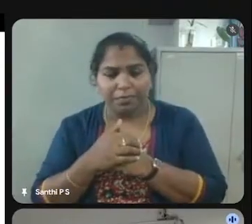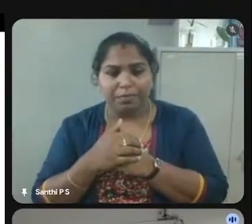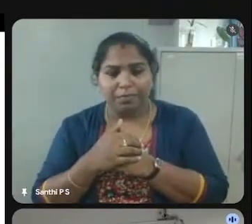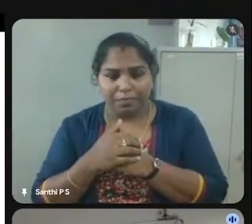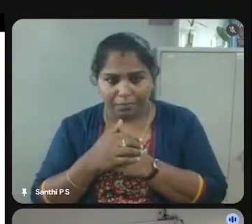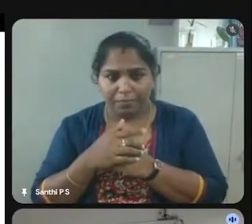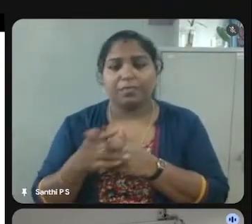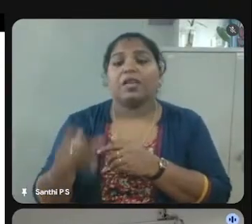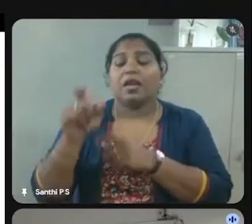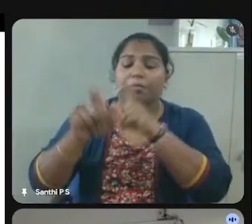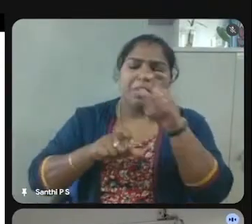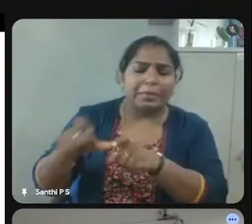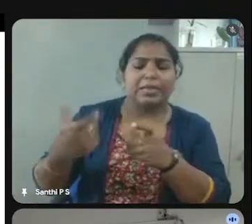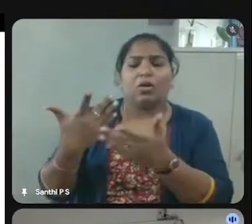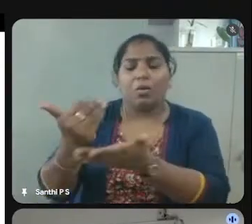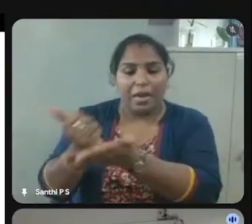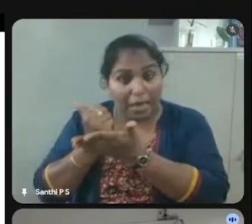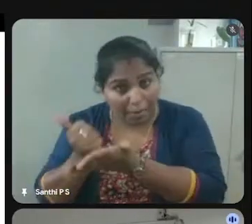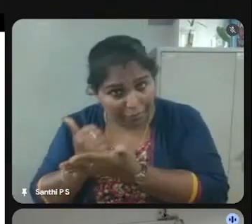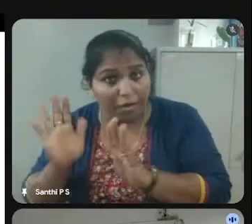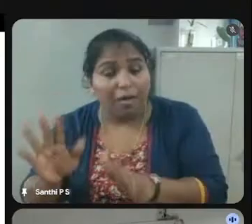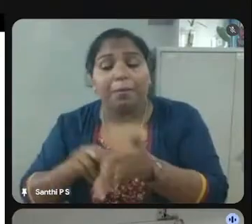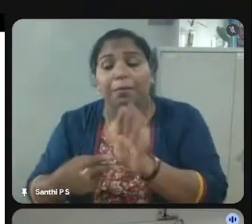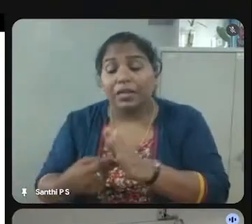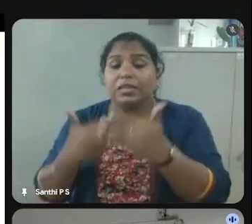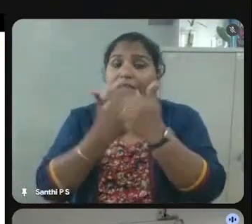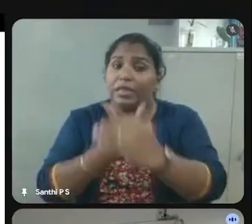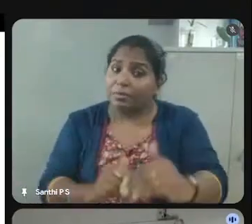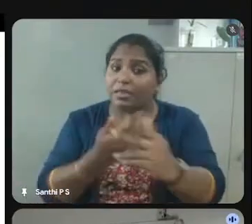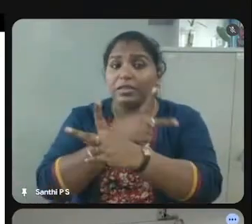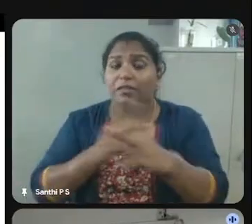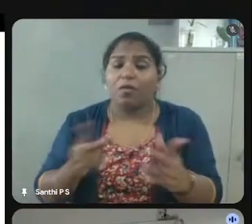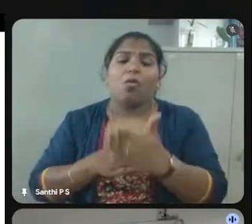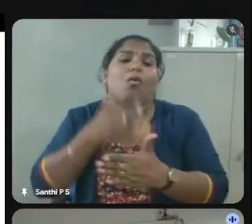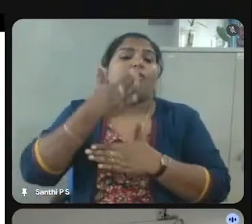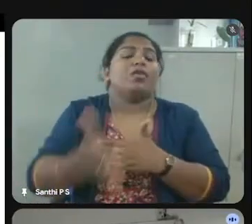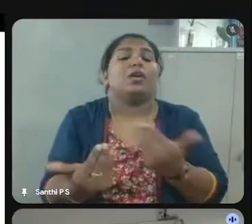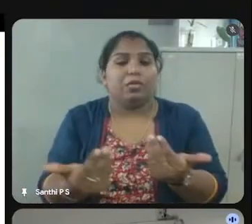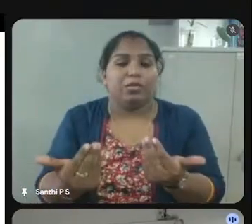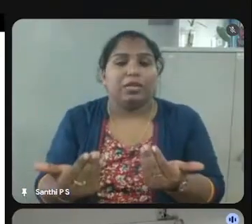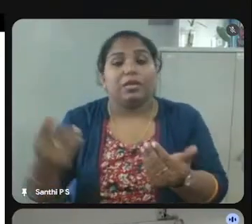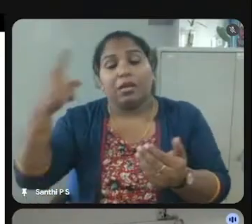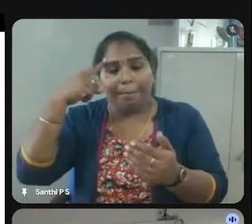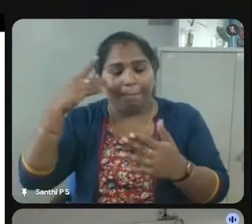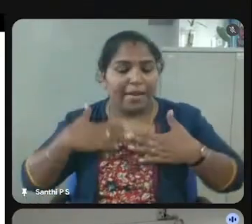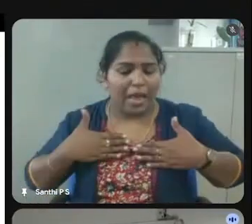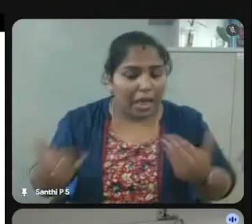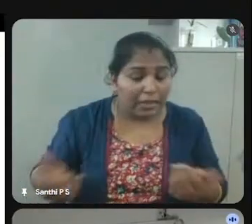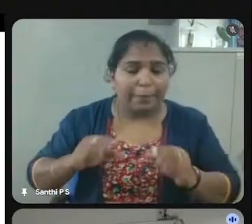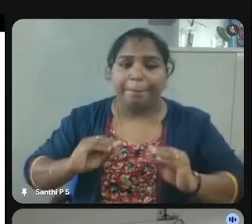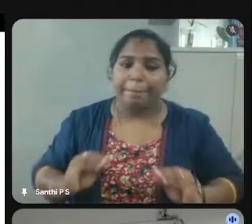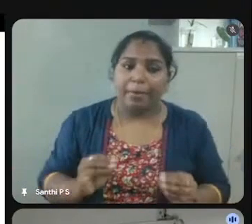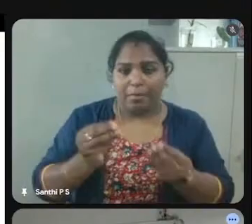സംസാരിക്കുകയാണ്, അവരുടെ സഹായം തേടുകയാണെന്നുണ്ടെങ്കിൽ തീർച്ചയായിട്ടും ആ ഒരു പരിമിതിയെ, നിങ്ങളുടെ മാനസിക പ്രശ്നത്തെ, മാനസികാരോഗ്യ ബുദ്ധിമുട്ടിനെ മറികടക്കാൻ തീർച്ചയായിട്ടും